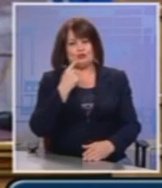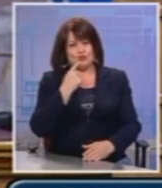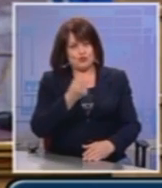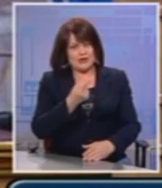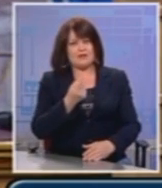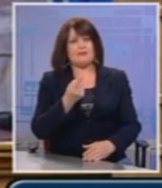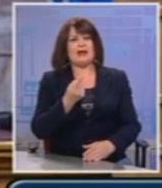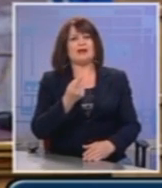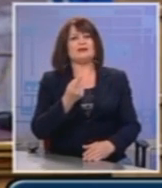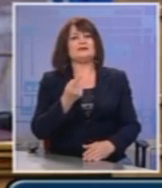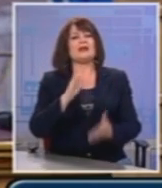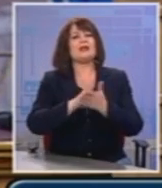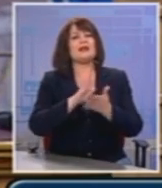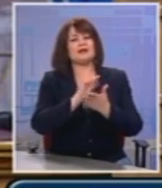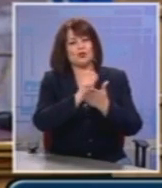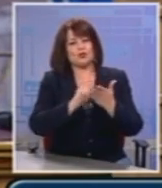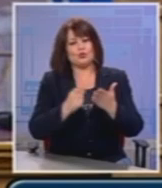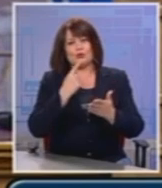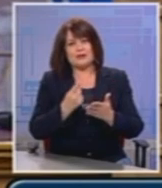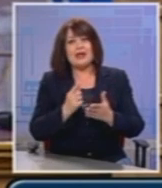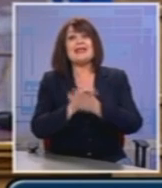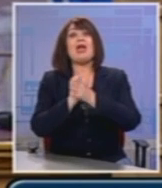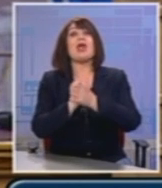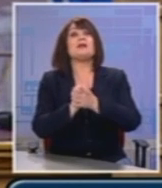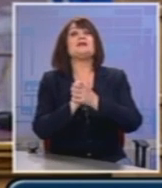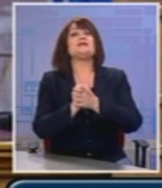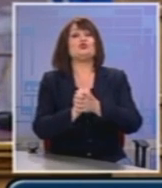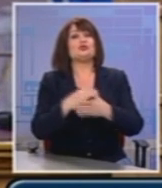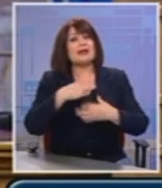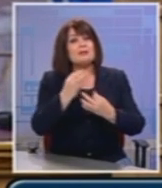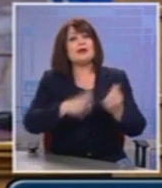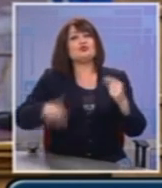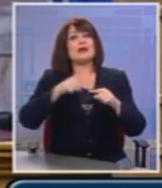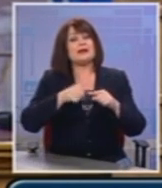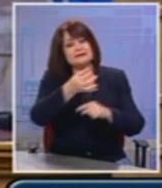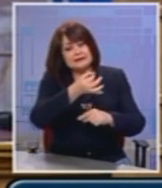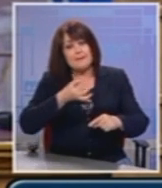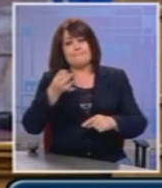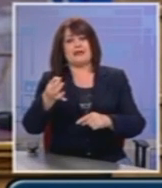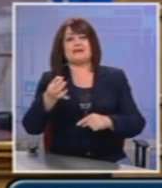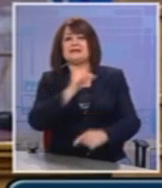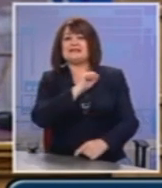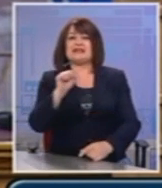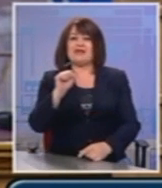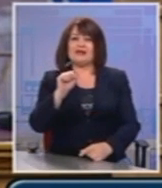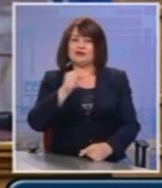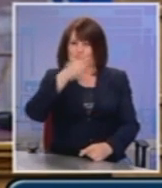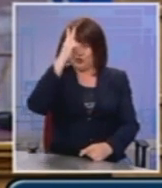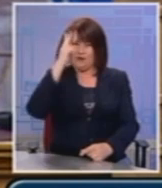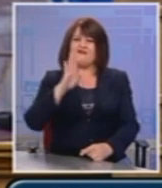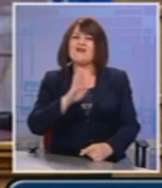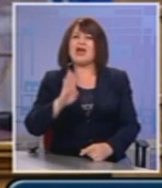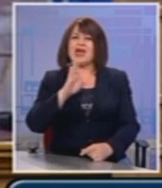δελτίο τύπου μου είπαν σας παρακαλώ στείλτε τους χαιρετισμούς μας στους έλληνες και το σάββατο στο βερολίνο